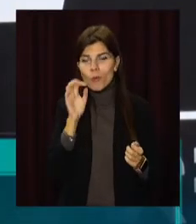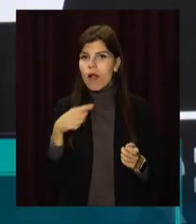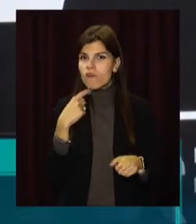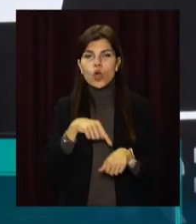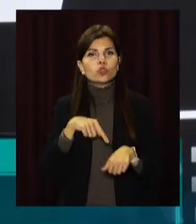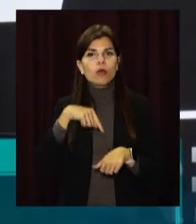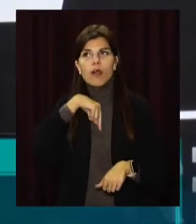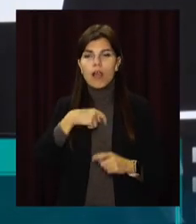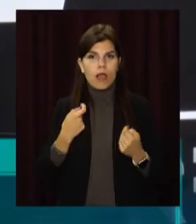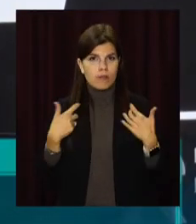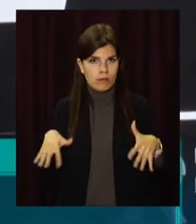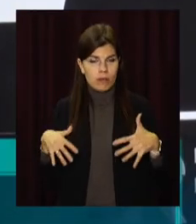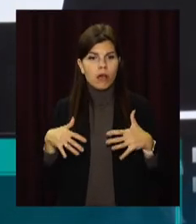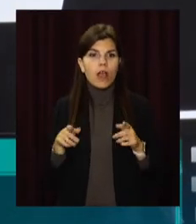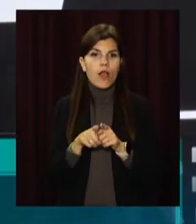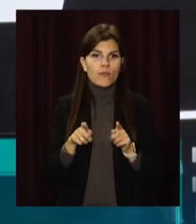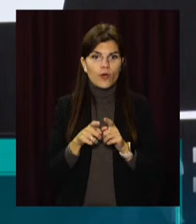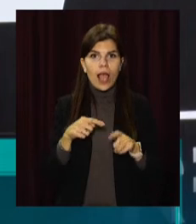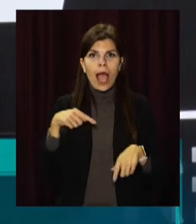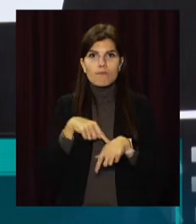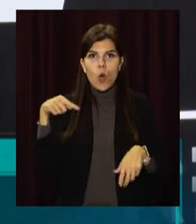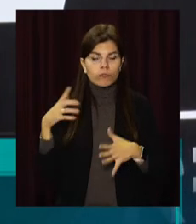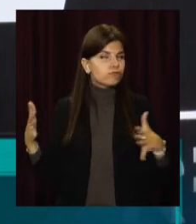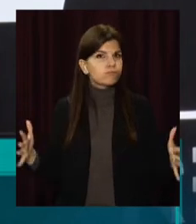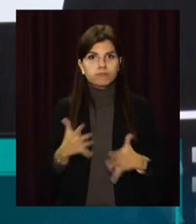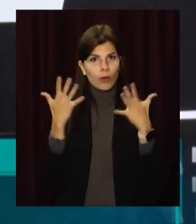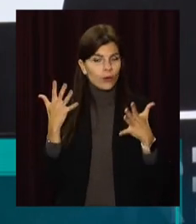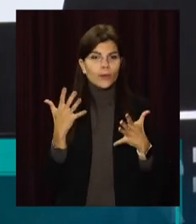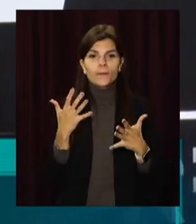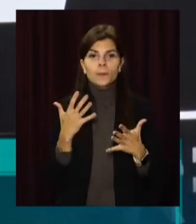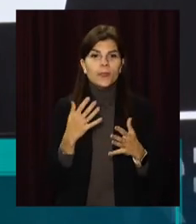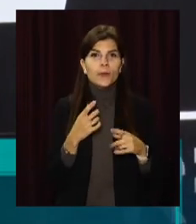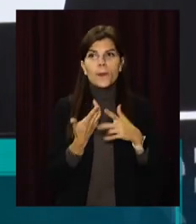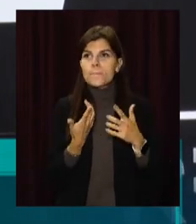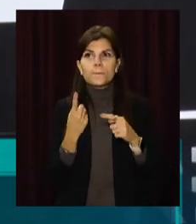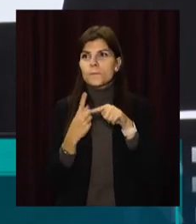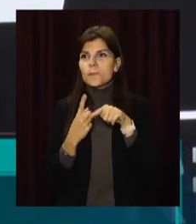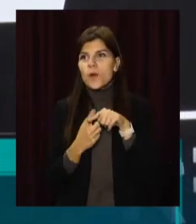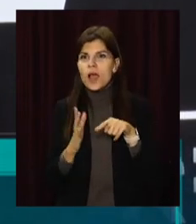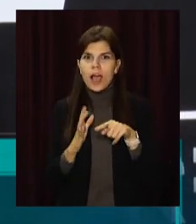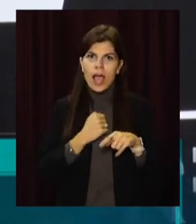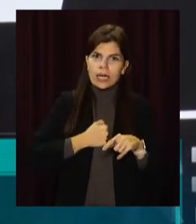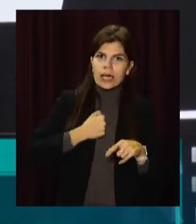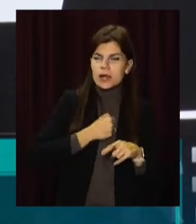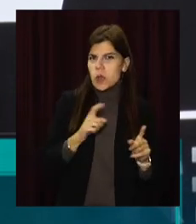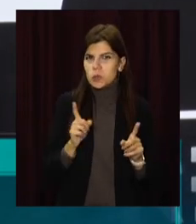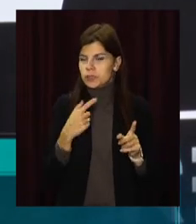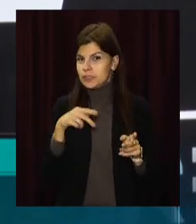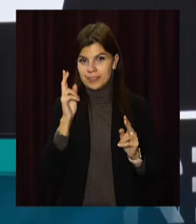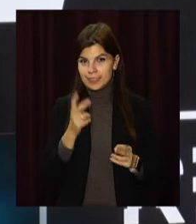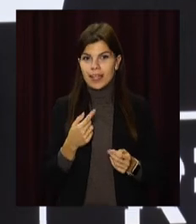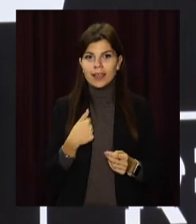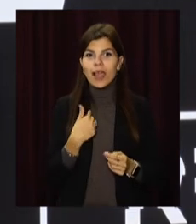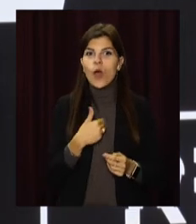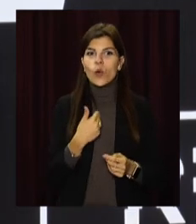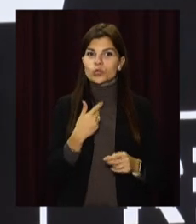мандражом и каким-то всплывом эмоций, не позитива, а то ли агрессии, то ли что, не знаю, будто хотелось